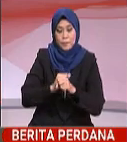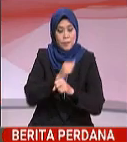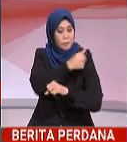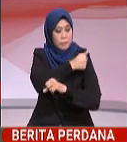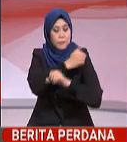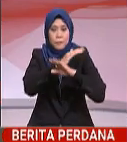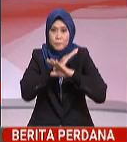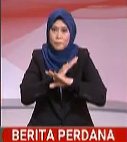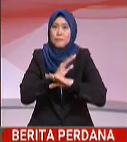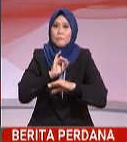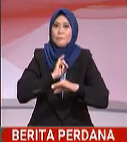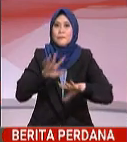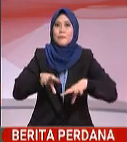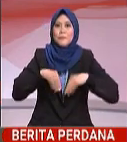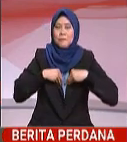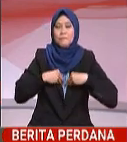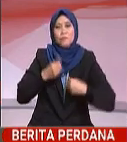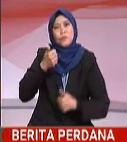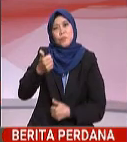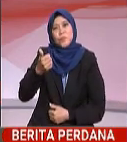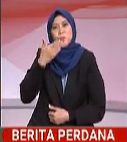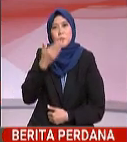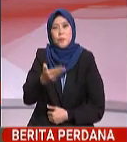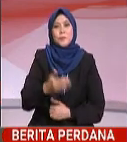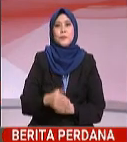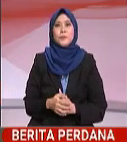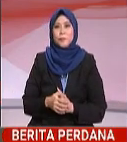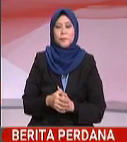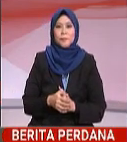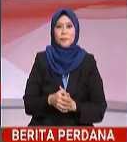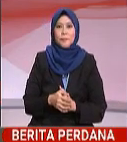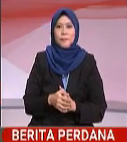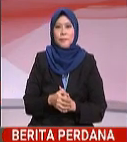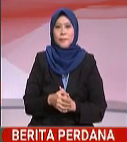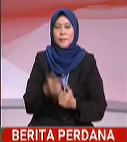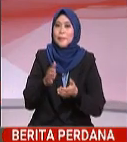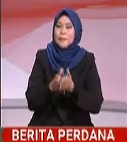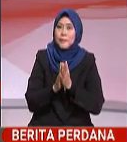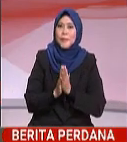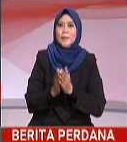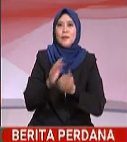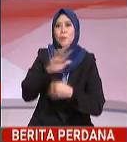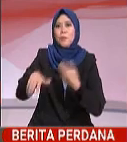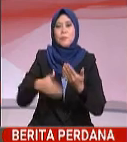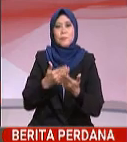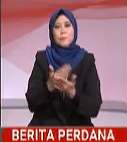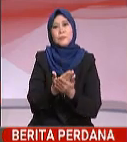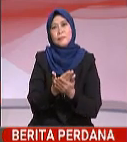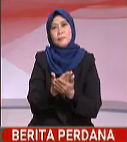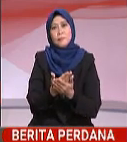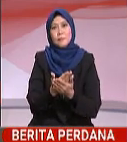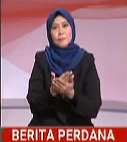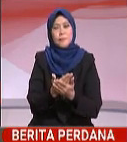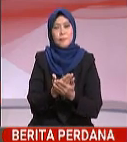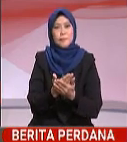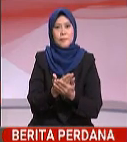saya terima ini agak baik. Sebab itu saya nak minta sekali lagi supaya kita